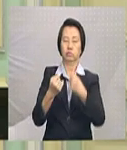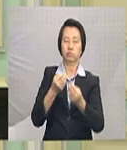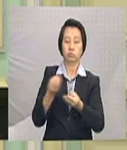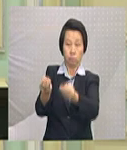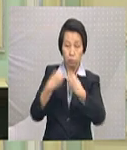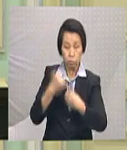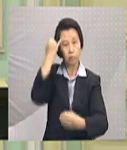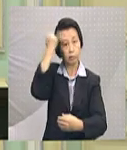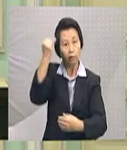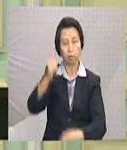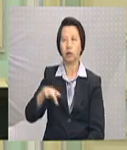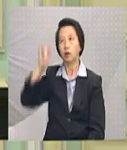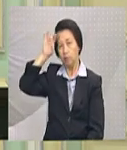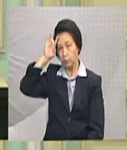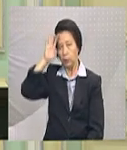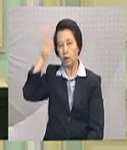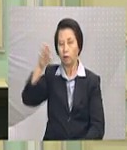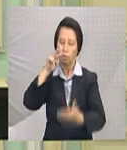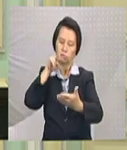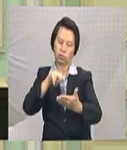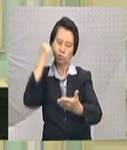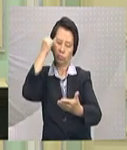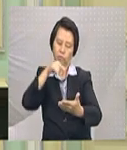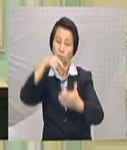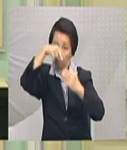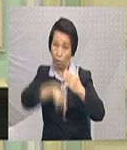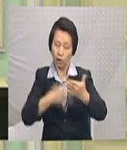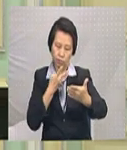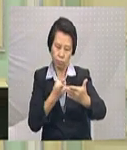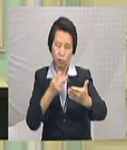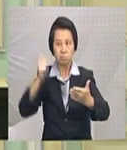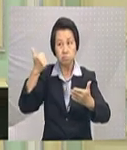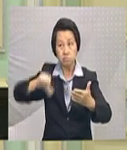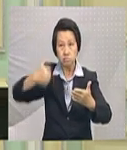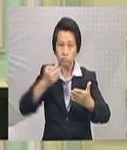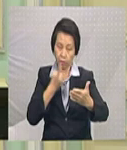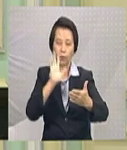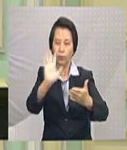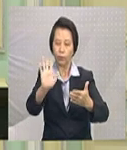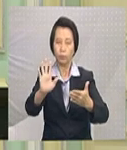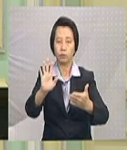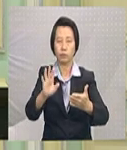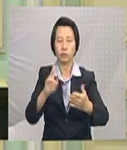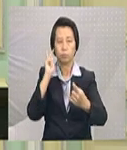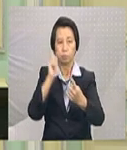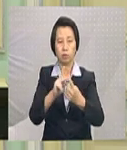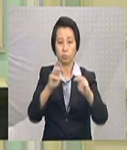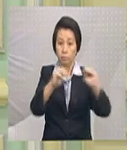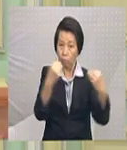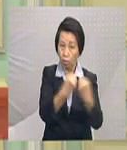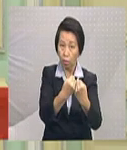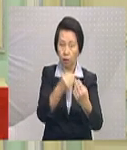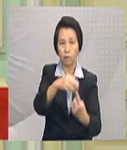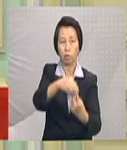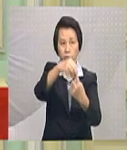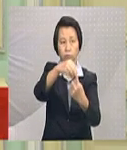tersebut. InsyaAllah kita akan lihat secara terperinci buruk dan baiknya dari kepada masyarakat,